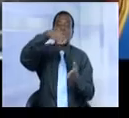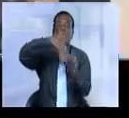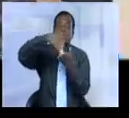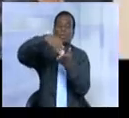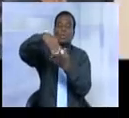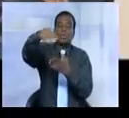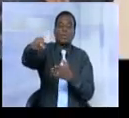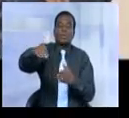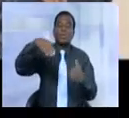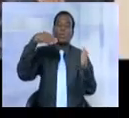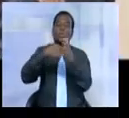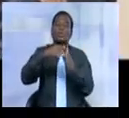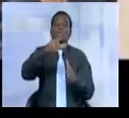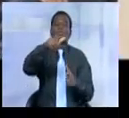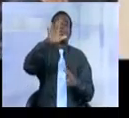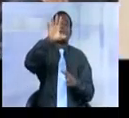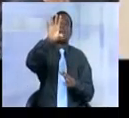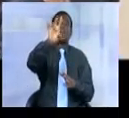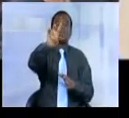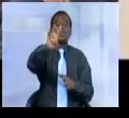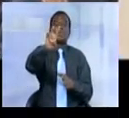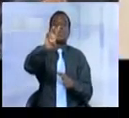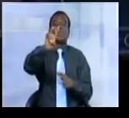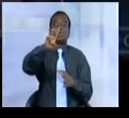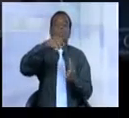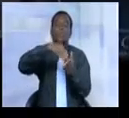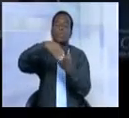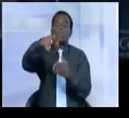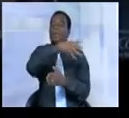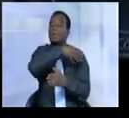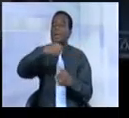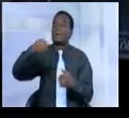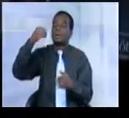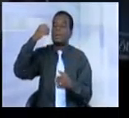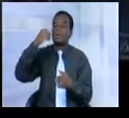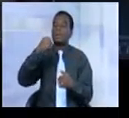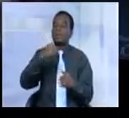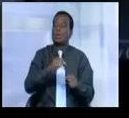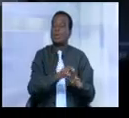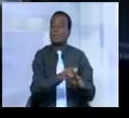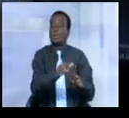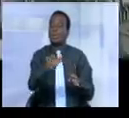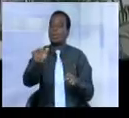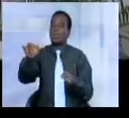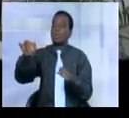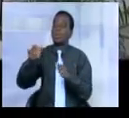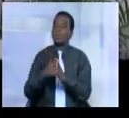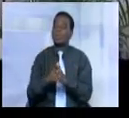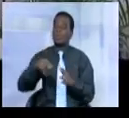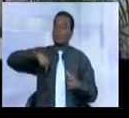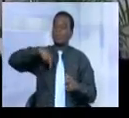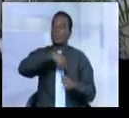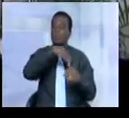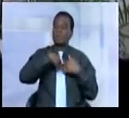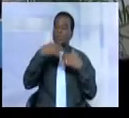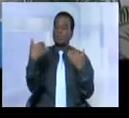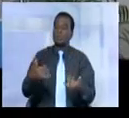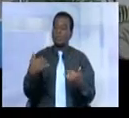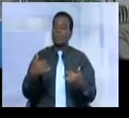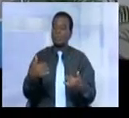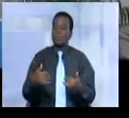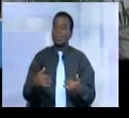CFA contre 28 milliards en 2013 et enfin la desserte du réseau domestique. Nous avons maintenant